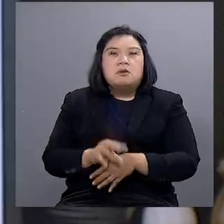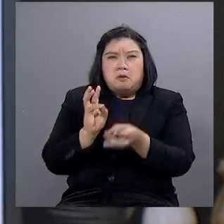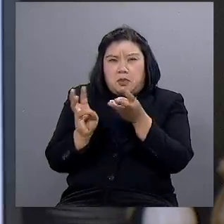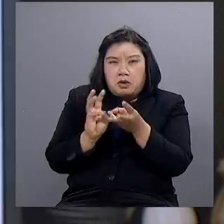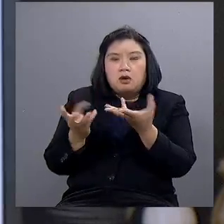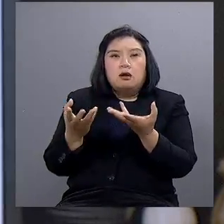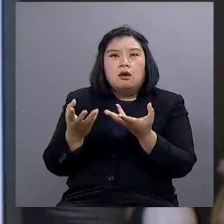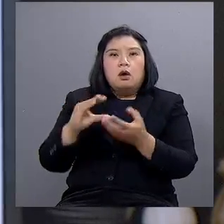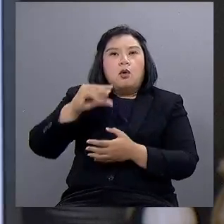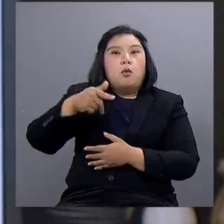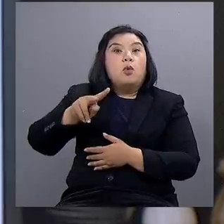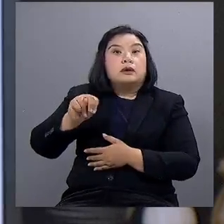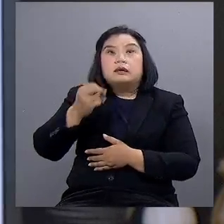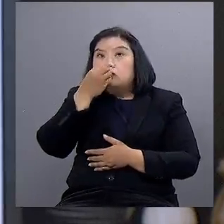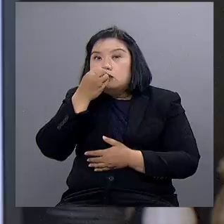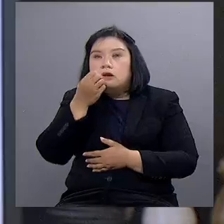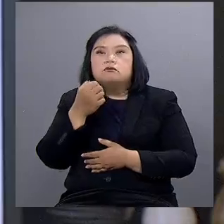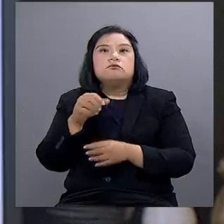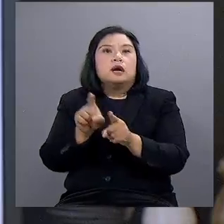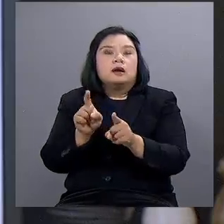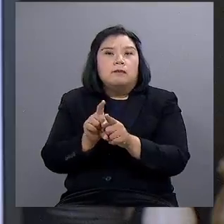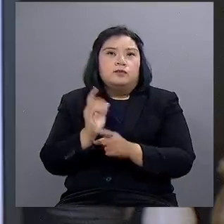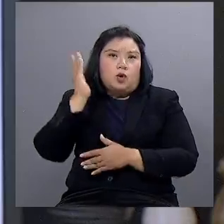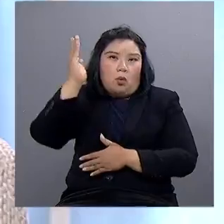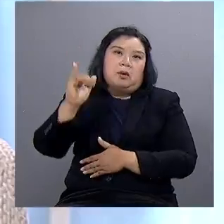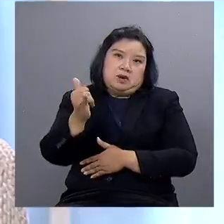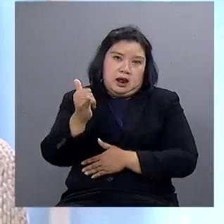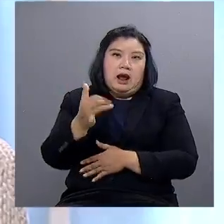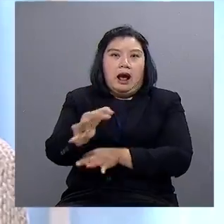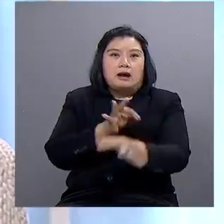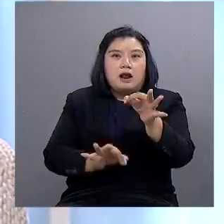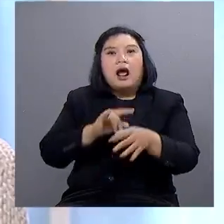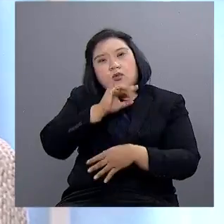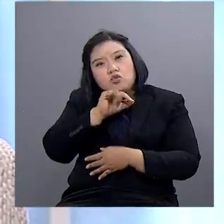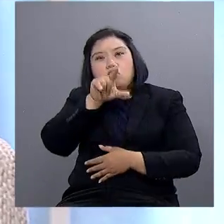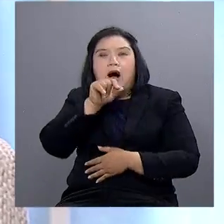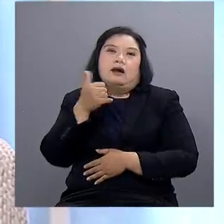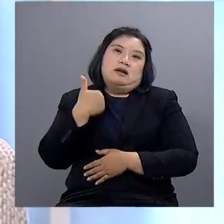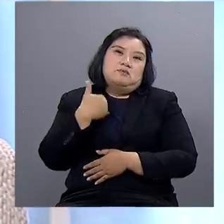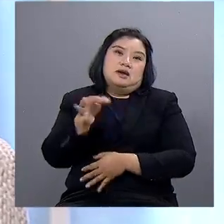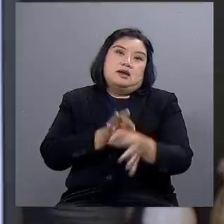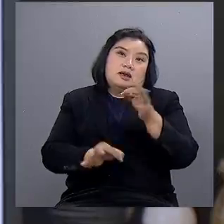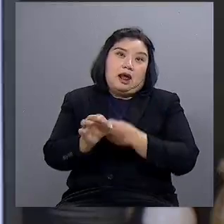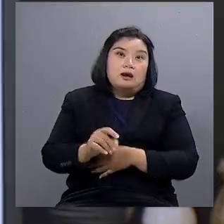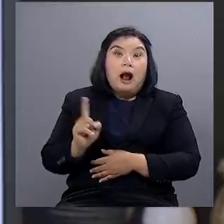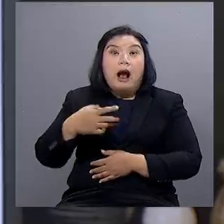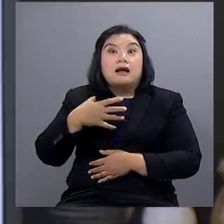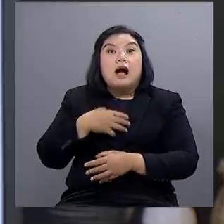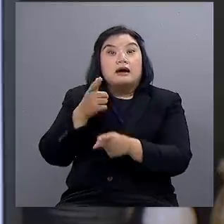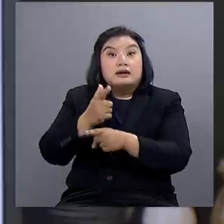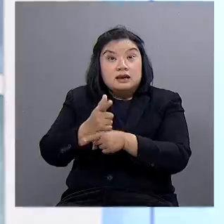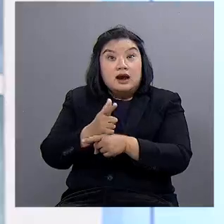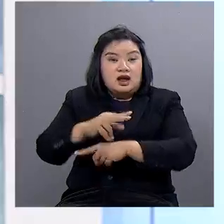แมลงใช่ไหมฮะในอนาคตมันอาจจะกลายเป็นแหล่งอาหารหลักของเราก็ได้ เดี๋ยวเขาก็จะเป็นพรีเซนเตอร์ให้ฟาร์มจิ้งหรีดไงอาหารแห่งอนาคตใช่ไหมเ